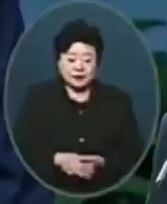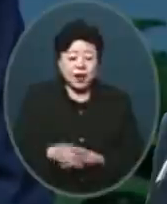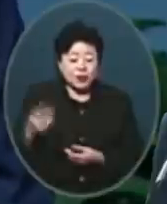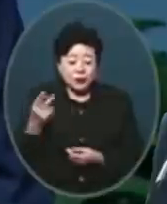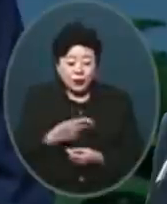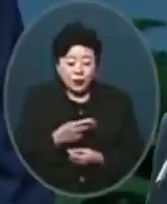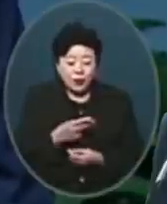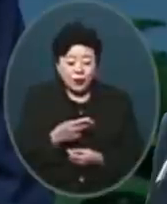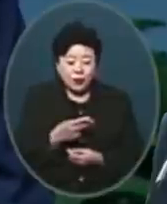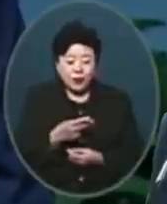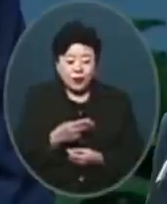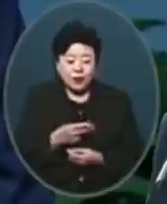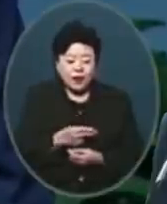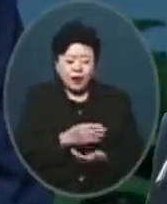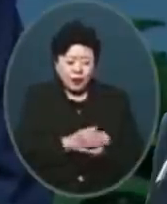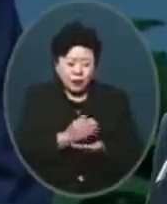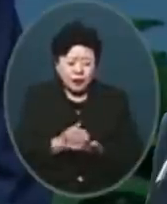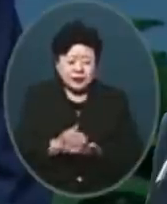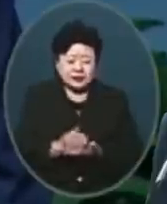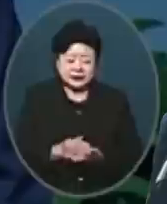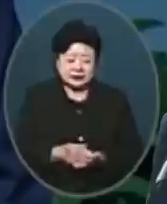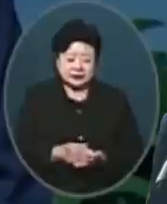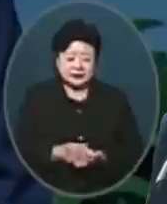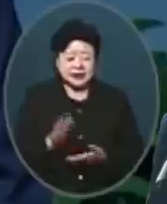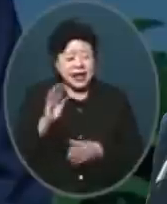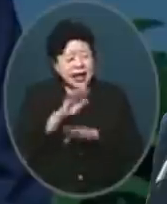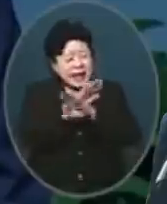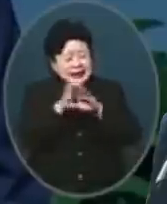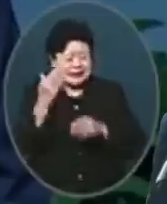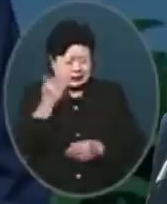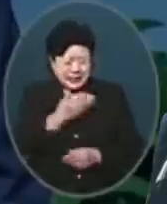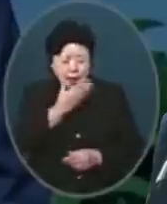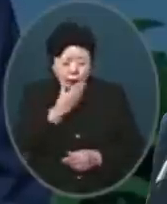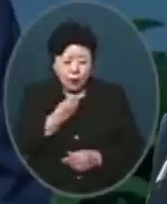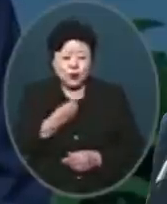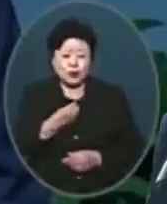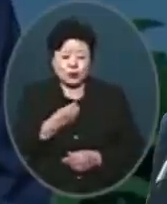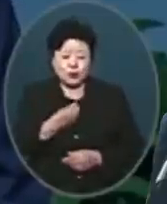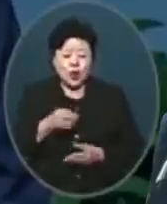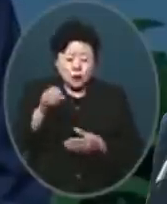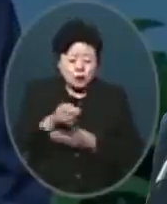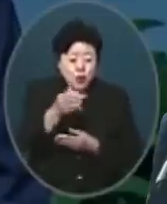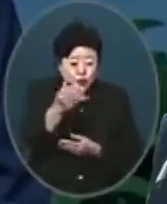그리고 온갖 하늘에 속한 신령한 복으로 복을